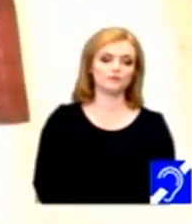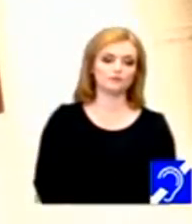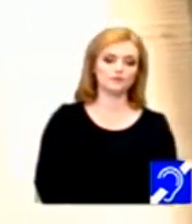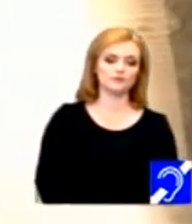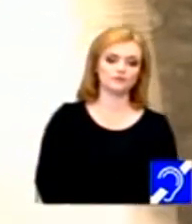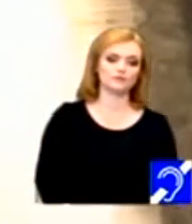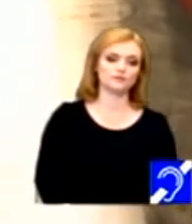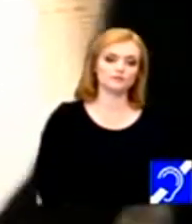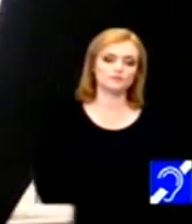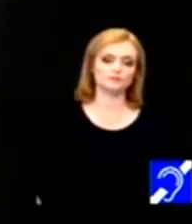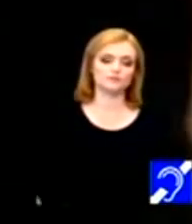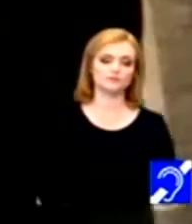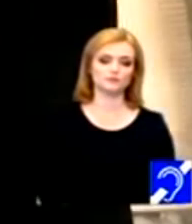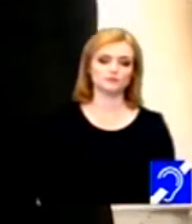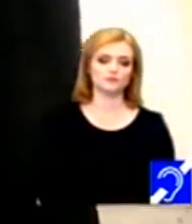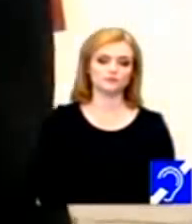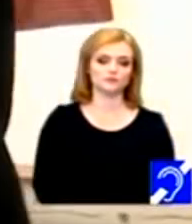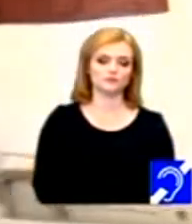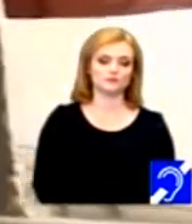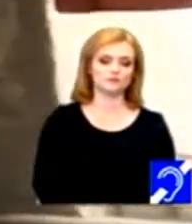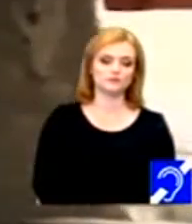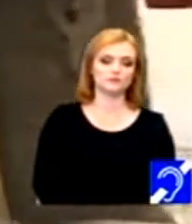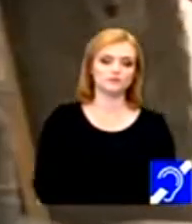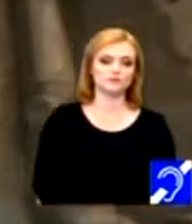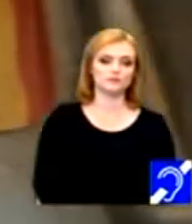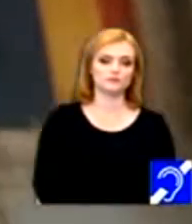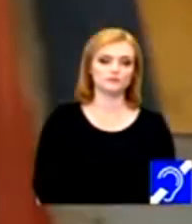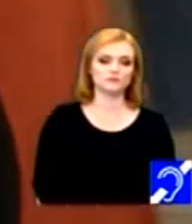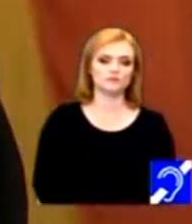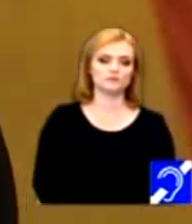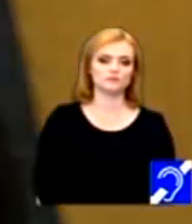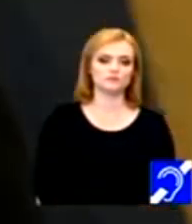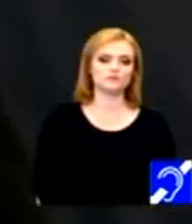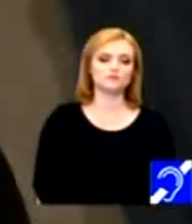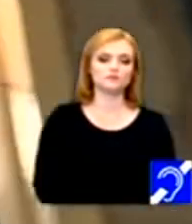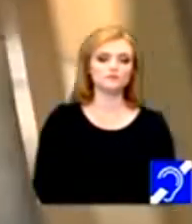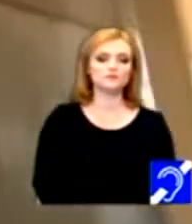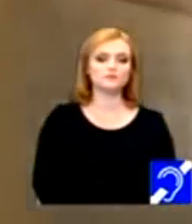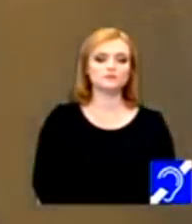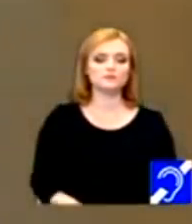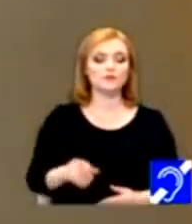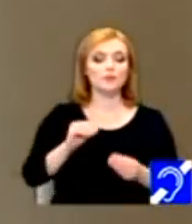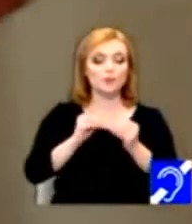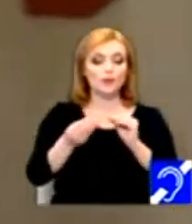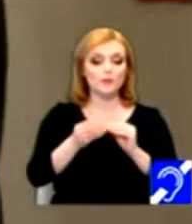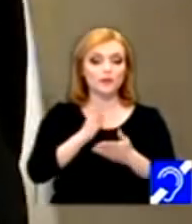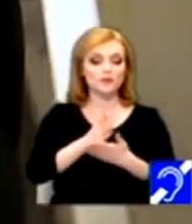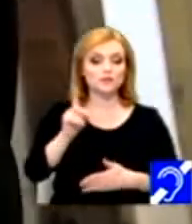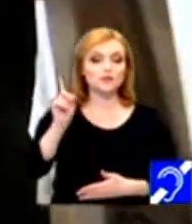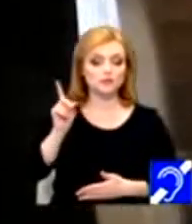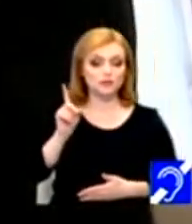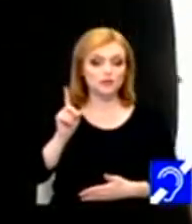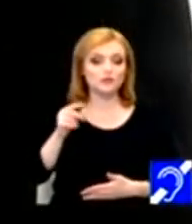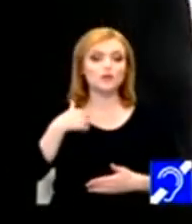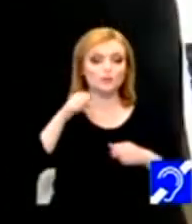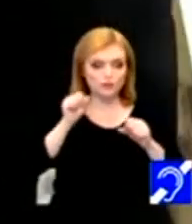că totuși suntem manipulați și influențați de aleșii pe care îi avem. Problema e că noi am